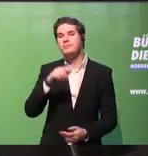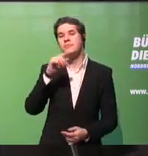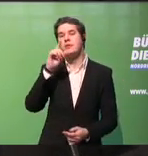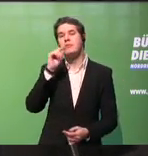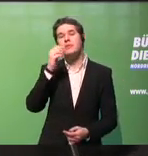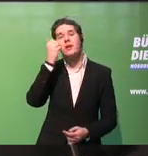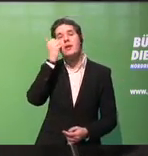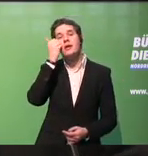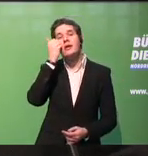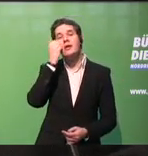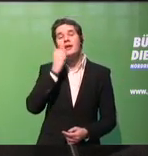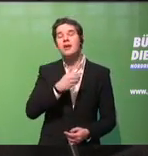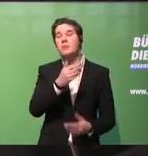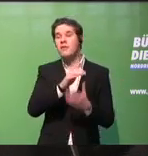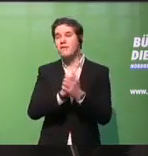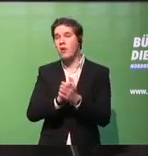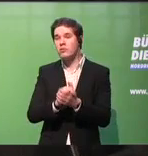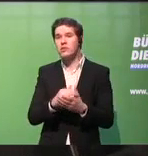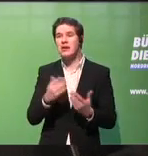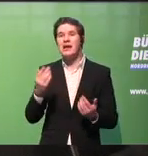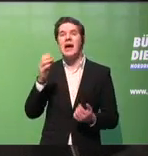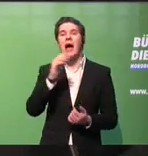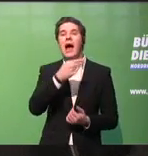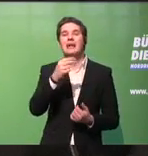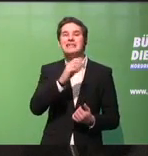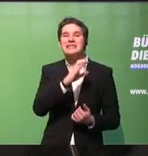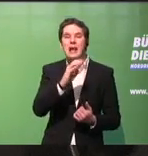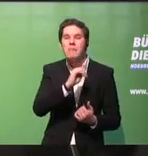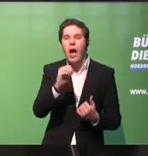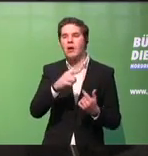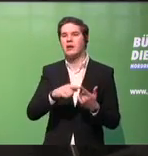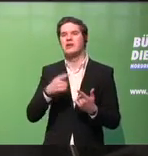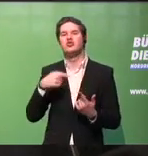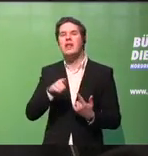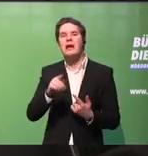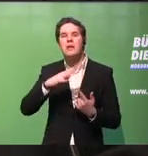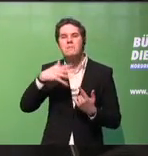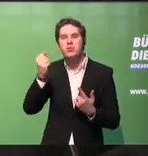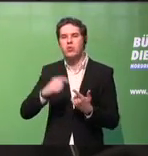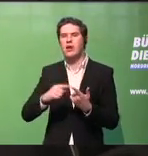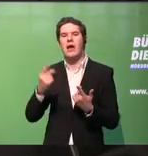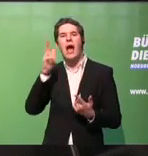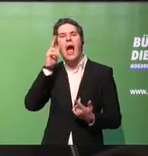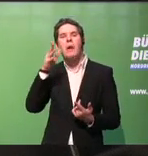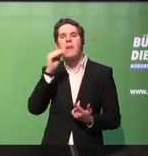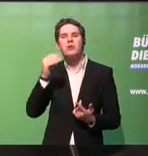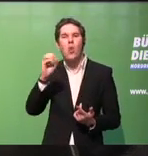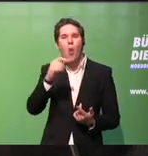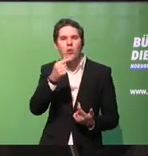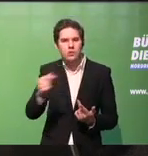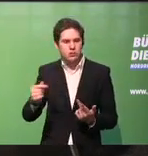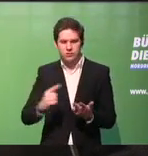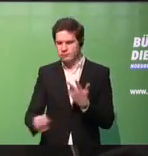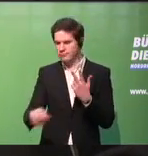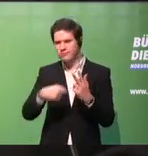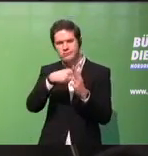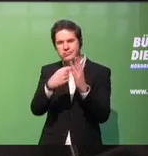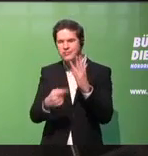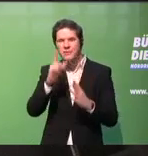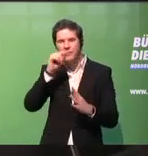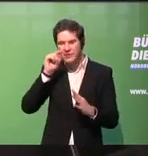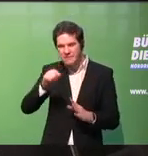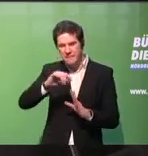Liebe Freunde, ob Stefan Engsfeld, Hans-Christian Markert, Daniela Schneckenburger, Reinhard Loske oder Hermann Ott, an diesem Projekt arbeiten